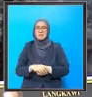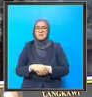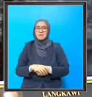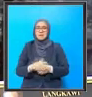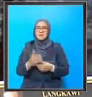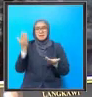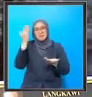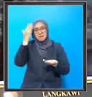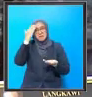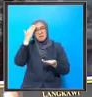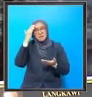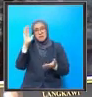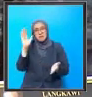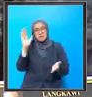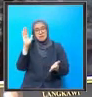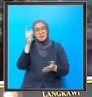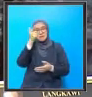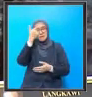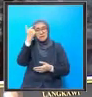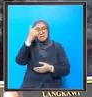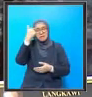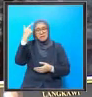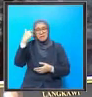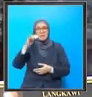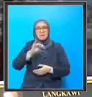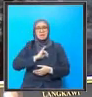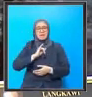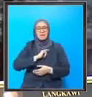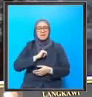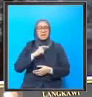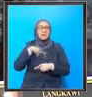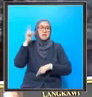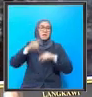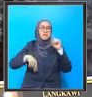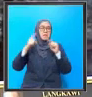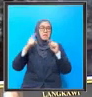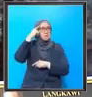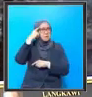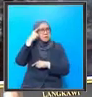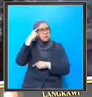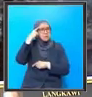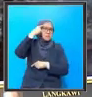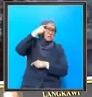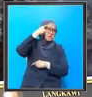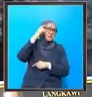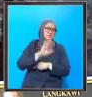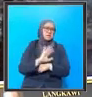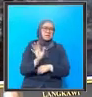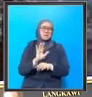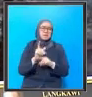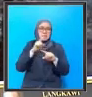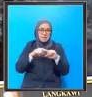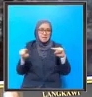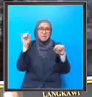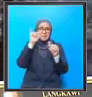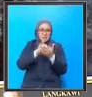entah sebab-sebabnya saya tablet nah Tegal tapi itulah yang berlaku